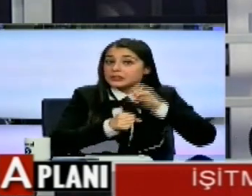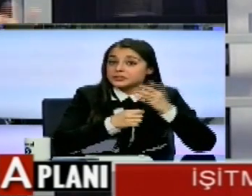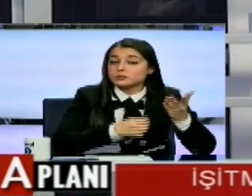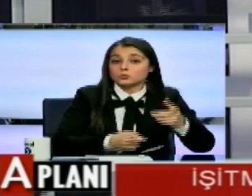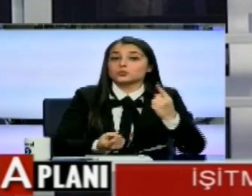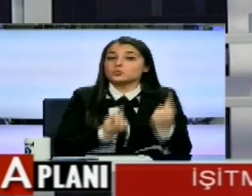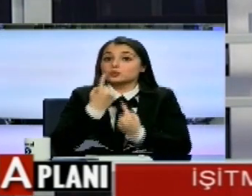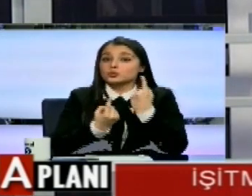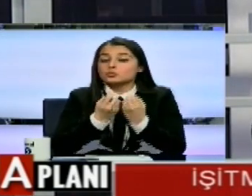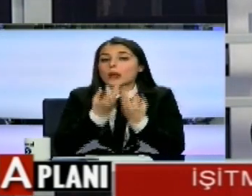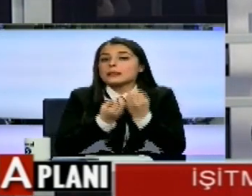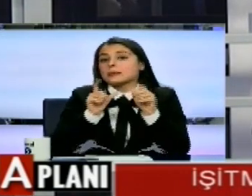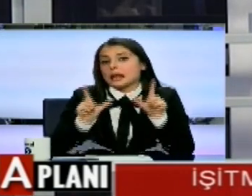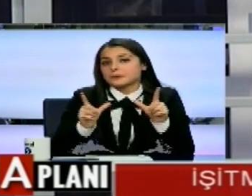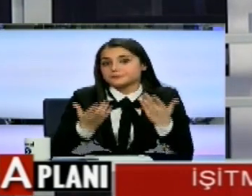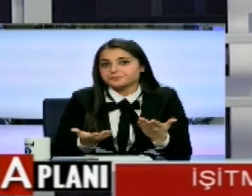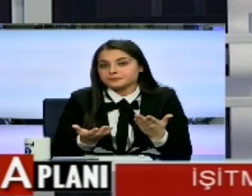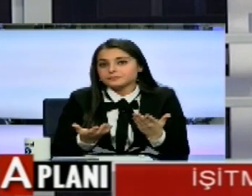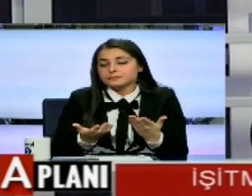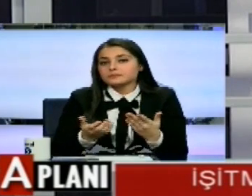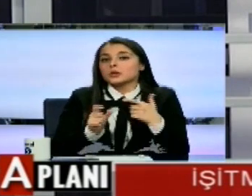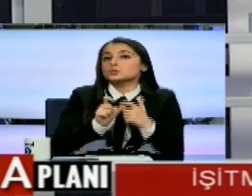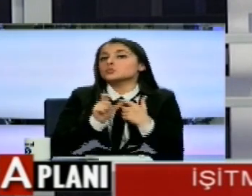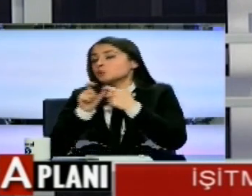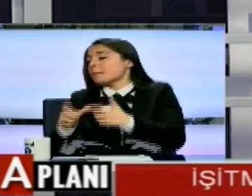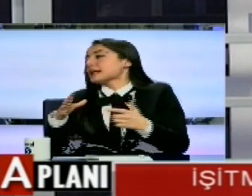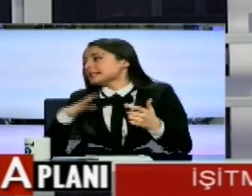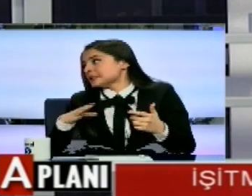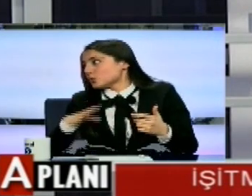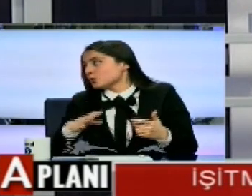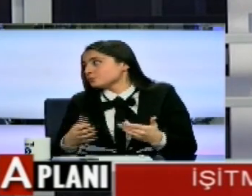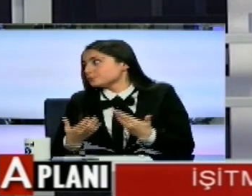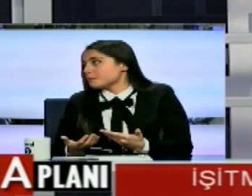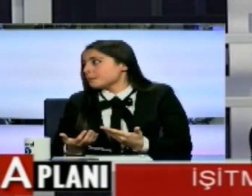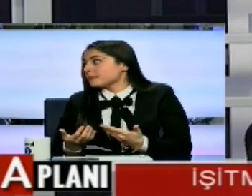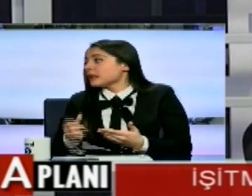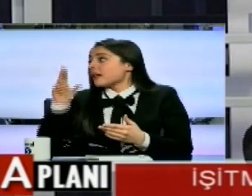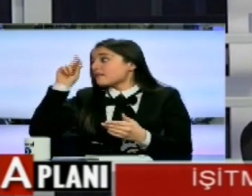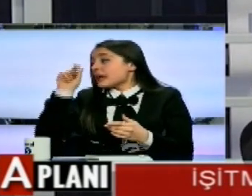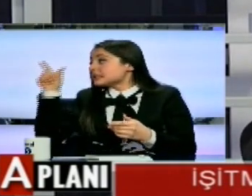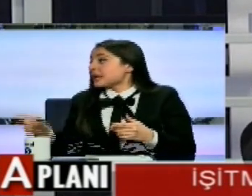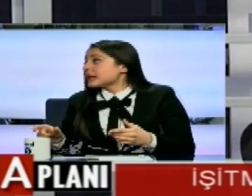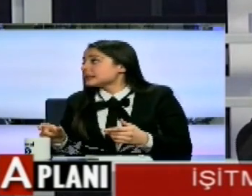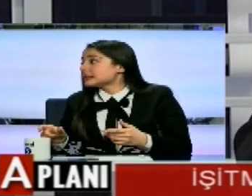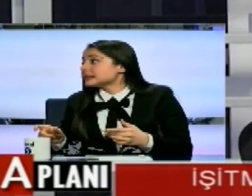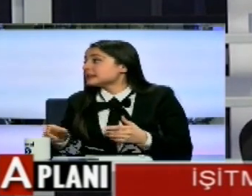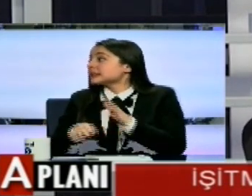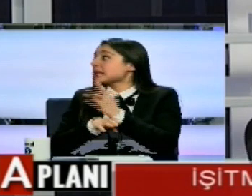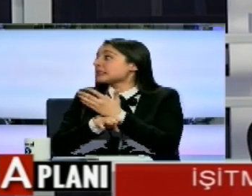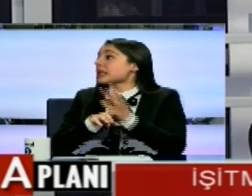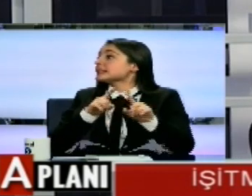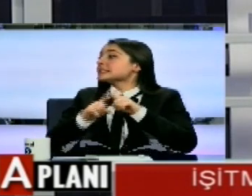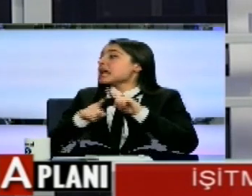gerekiyor. Ve hemen şunu da sormak istiyorum Beyza Hanım. Veysel Bey neden